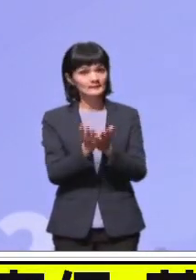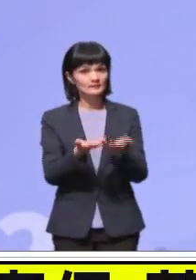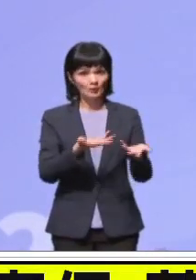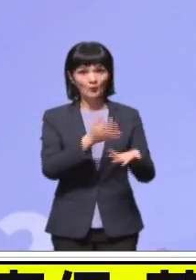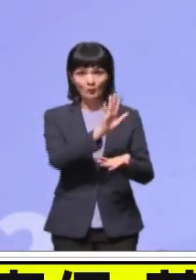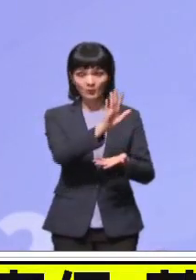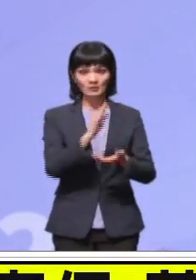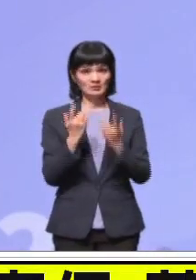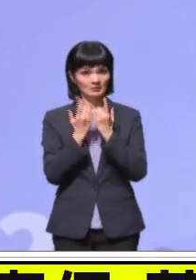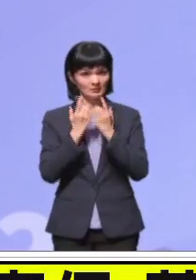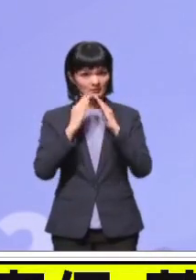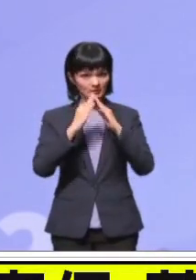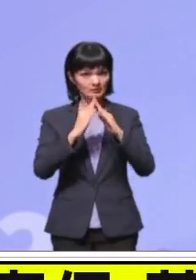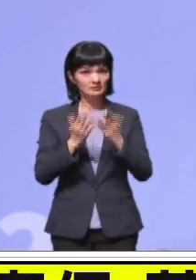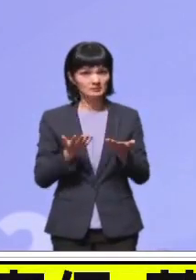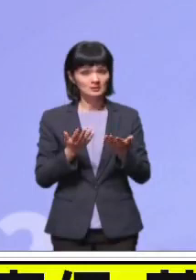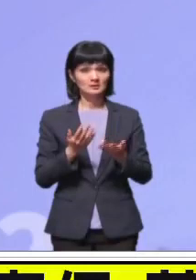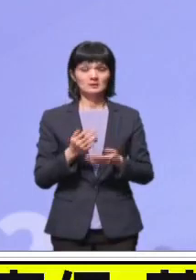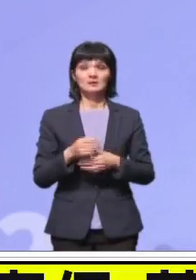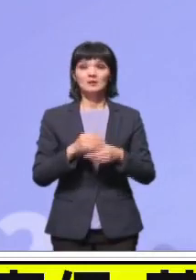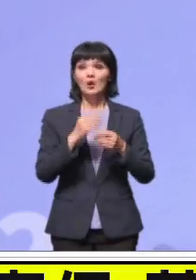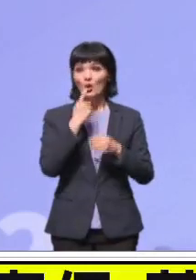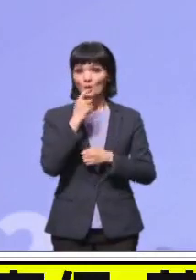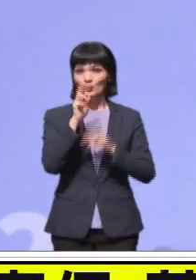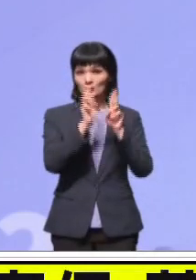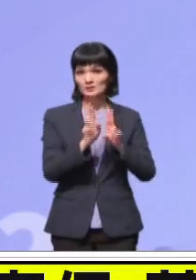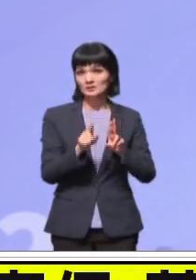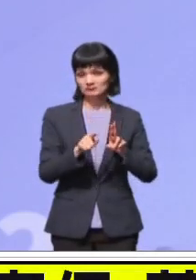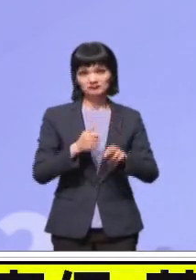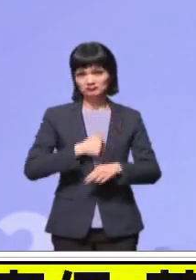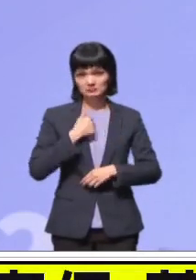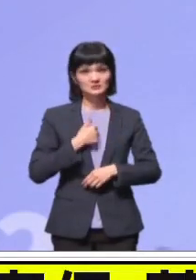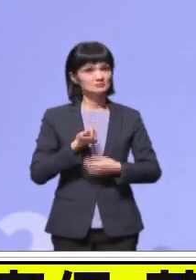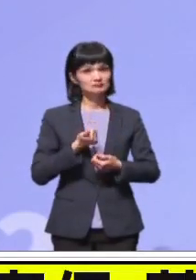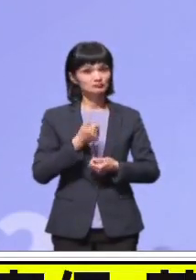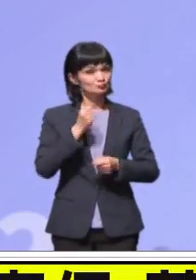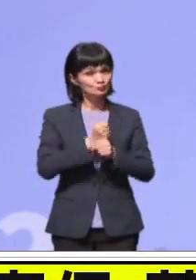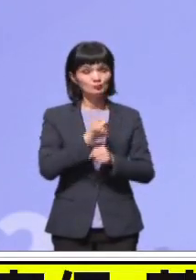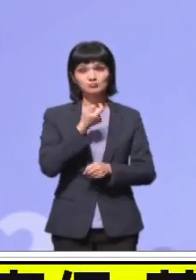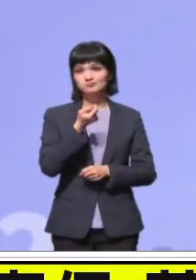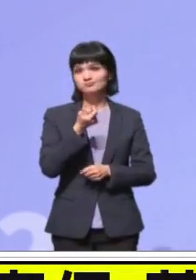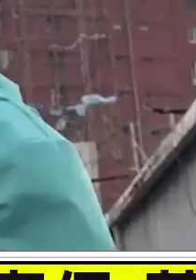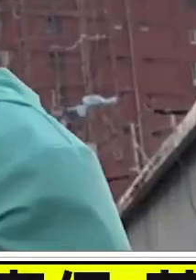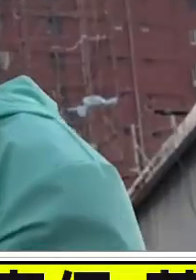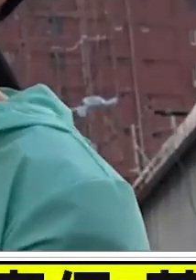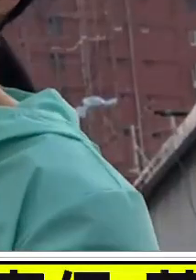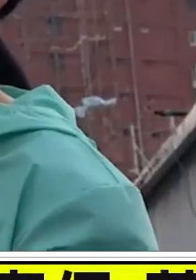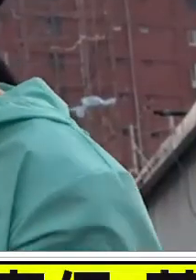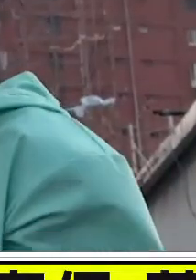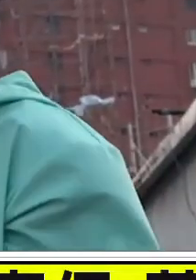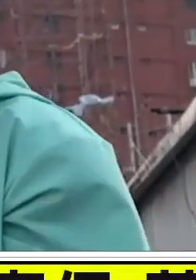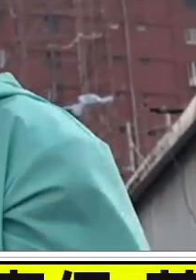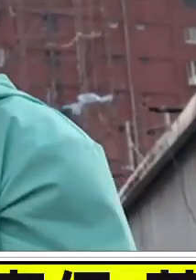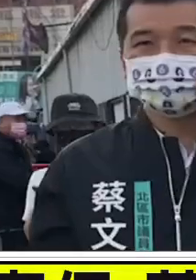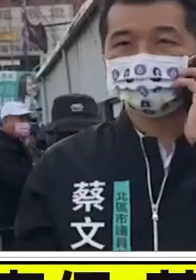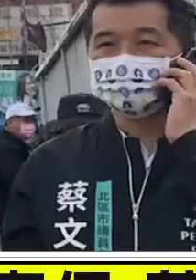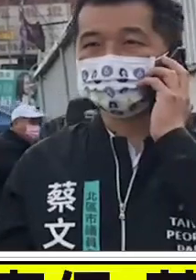放弃林根人支持高虹安来换得就是这个蒋万安在台北市能够当选，也就是抛